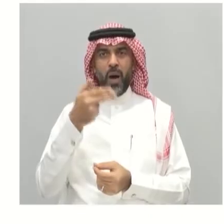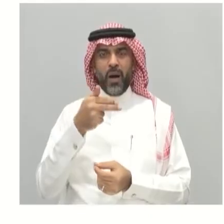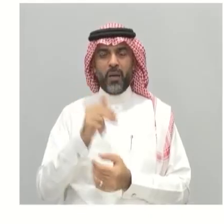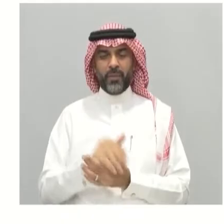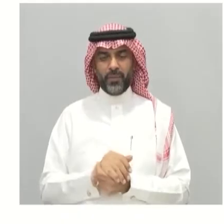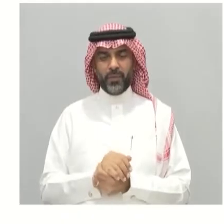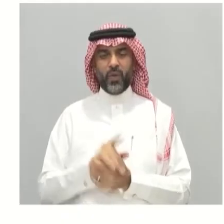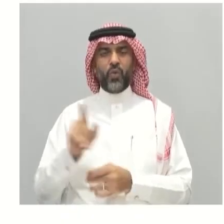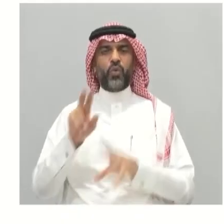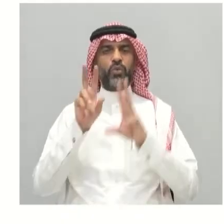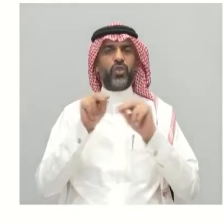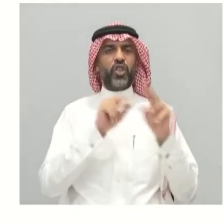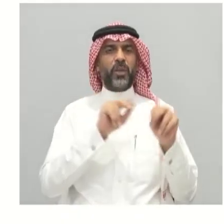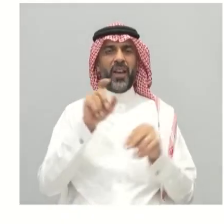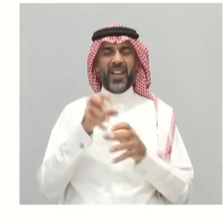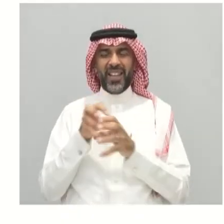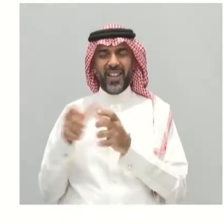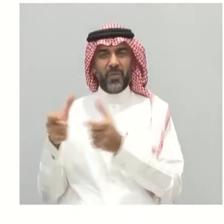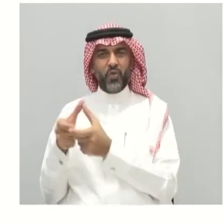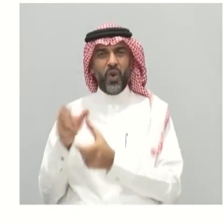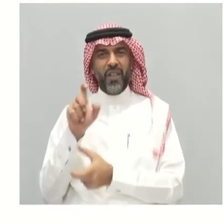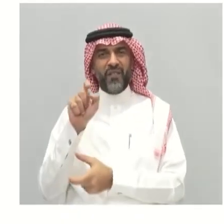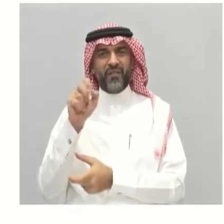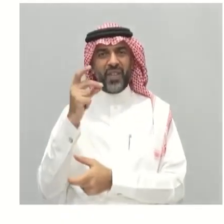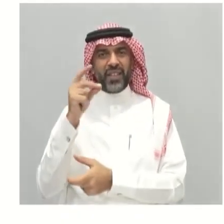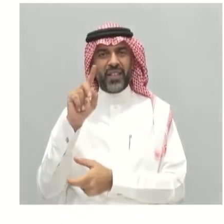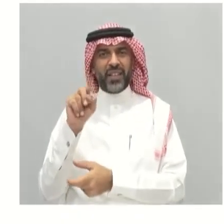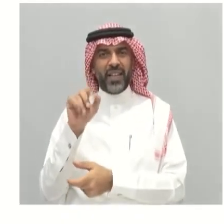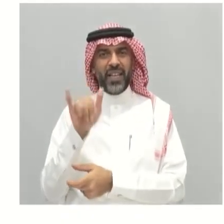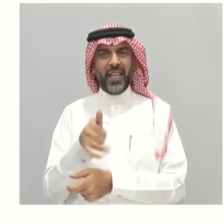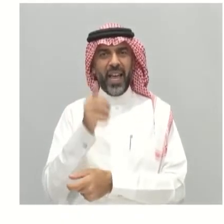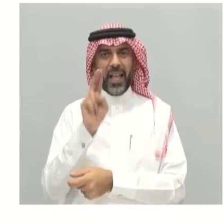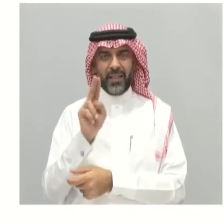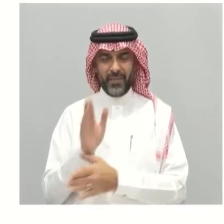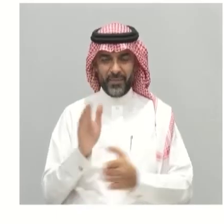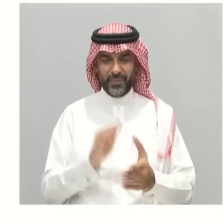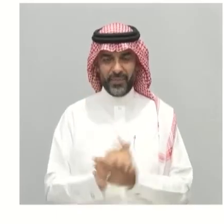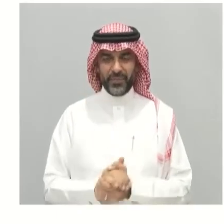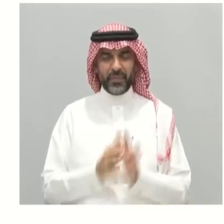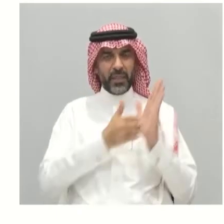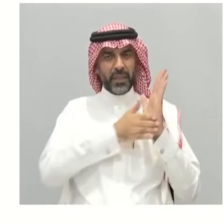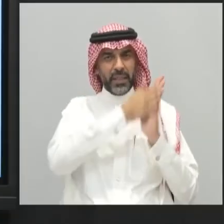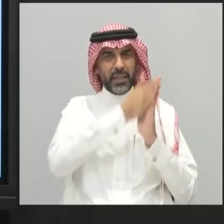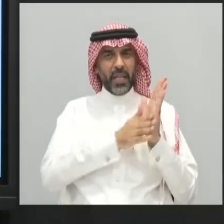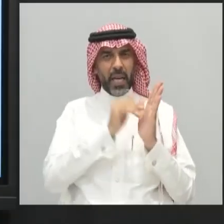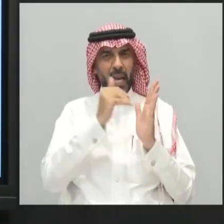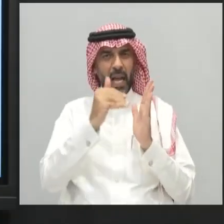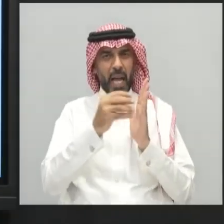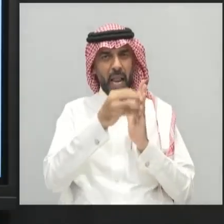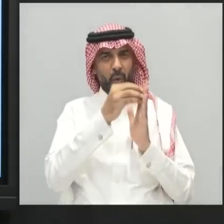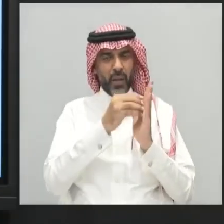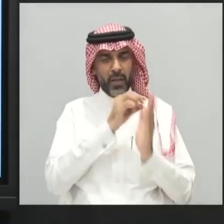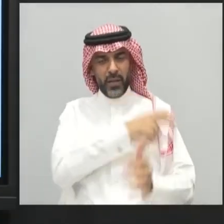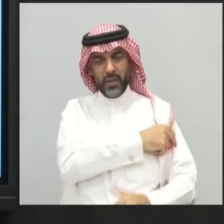الخصائص تشبه ماذا تشبه الفطريات تشبه ماذا الفطريات الجدار الخلوي يحتوي على